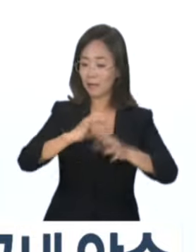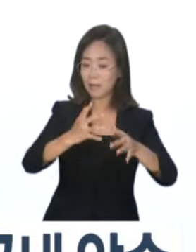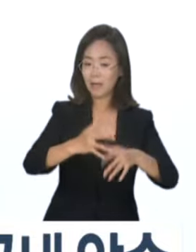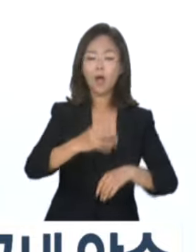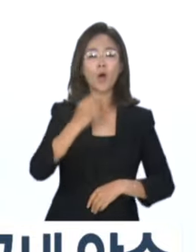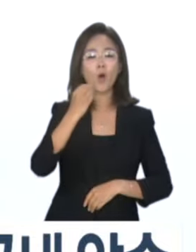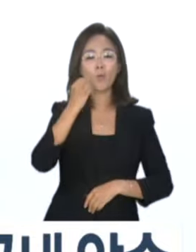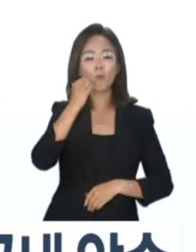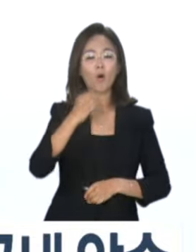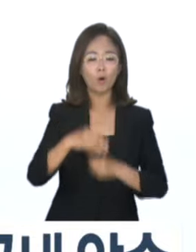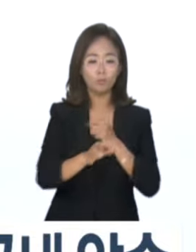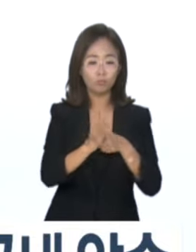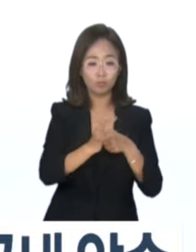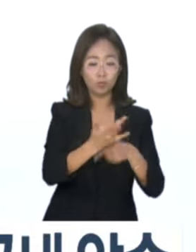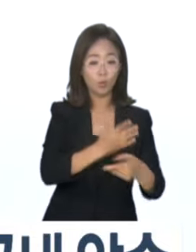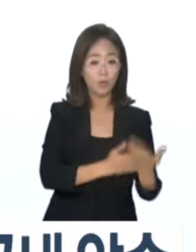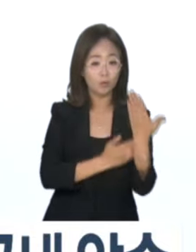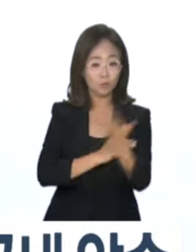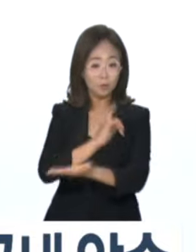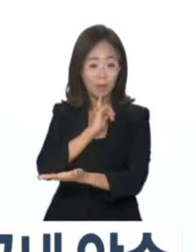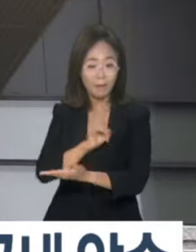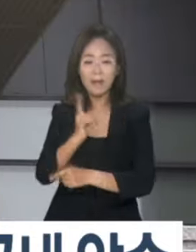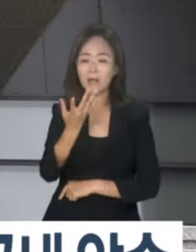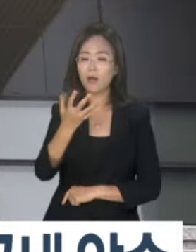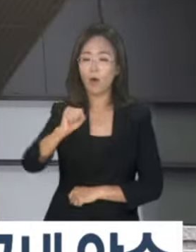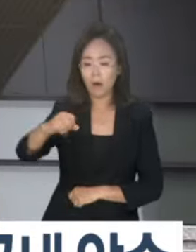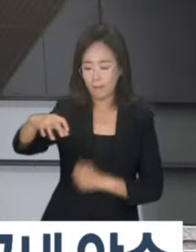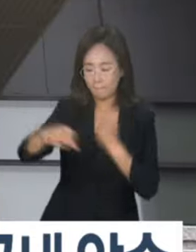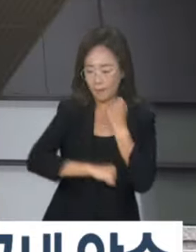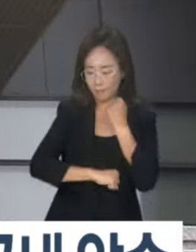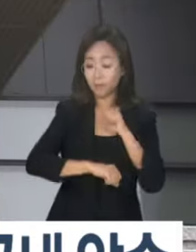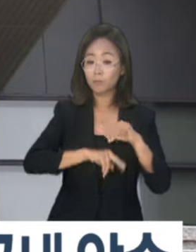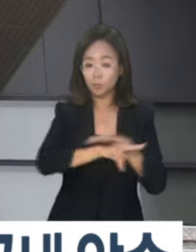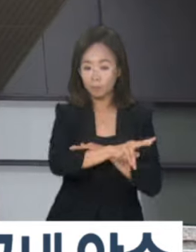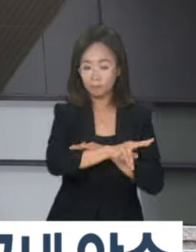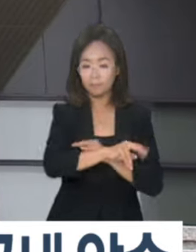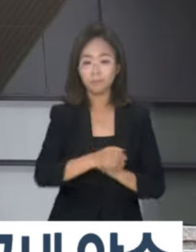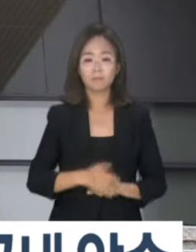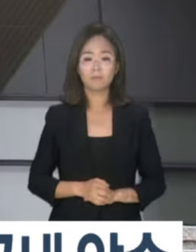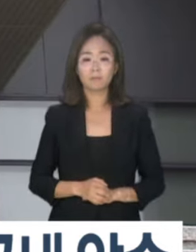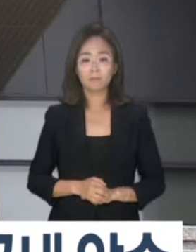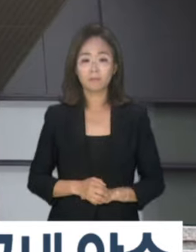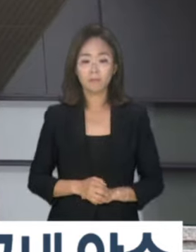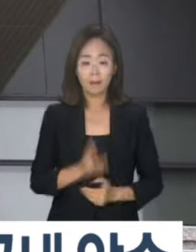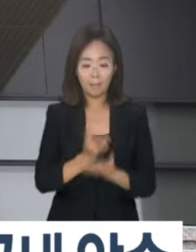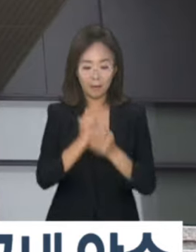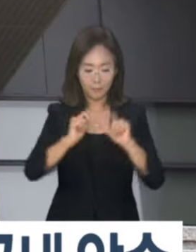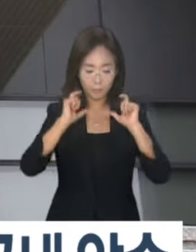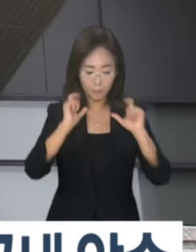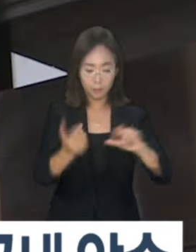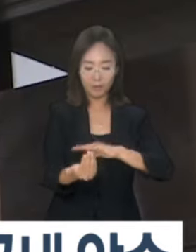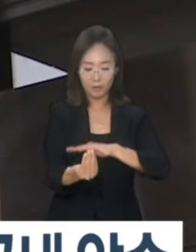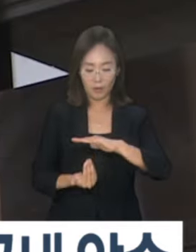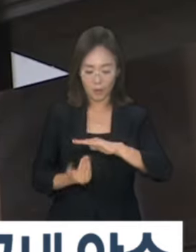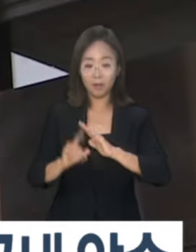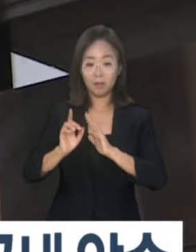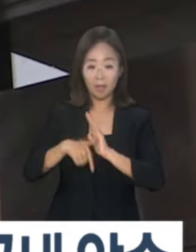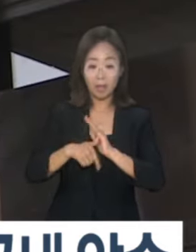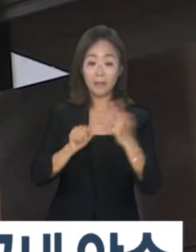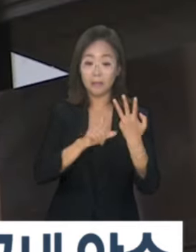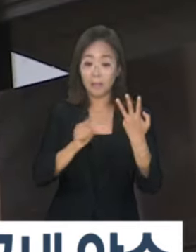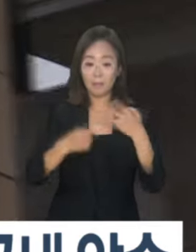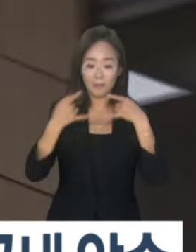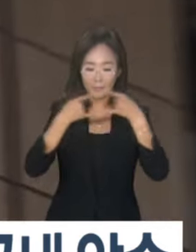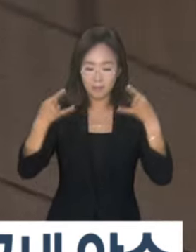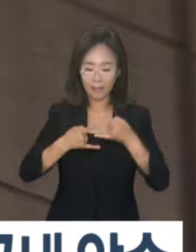송환했다 속여 선수금으로 1억원을 편했습니다는 판결 선고를 앞둔 2010년 3월